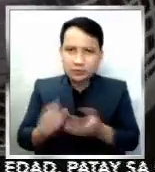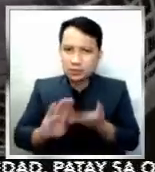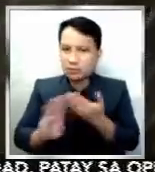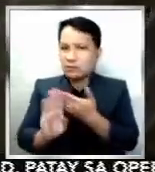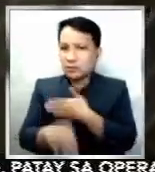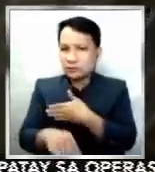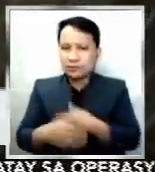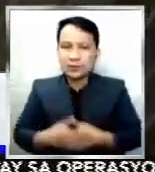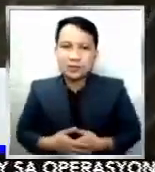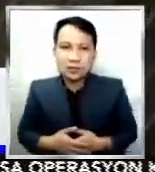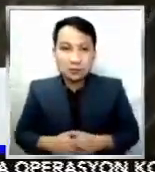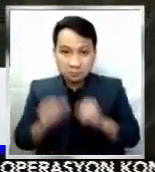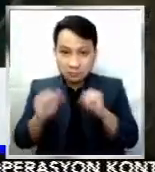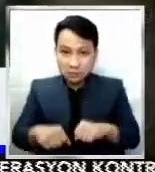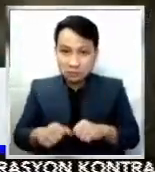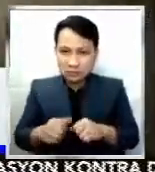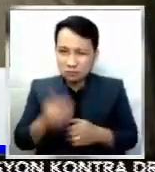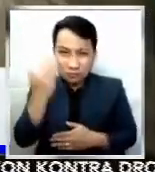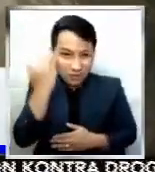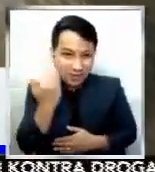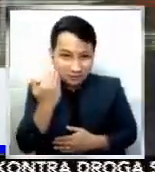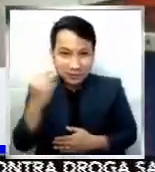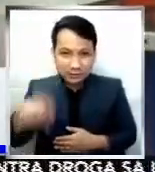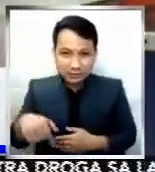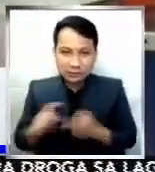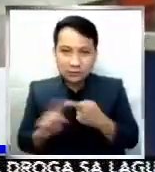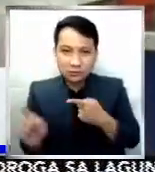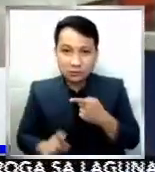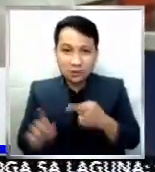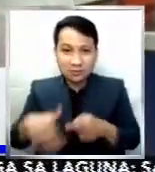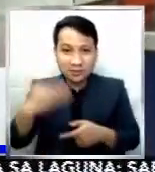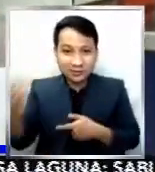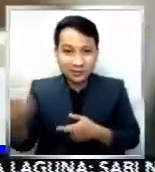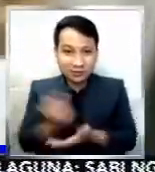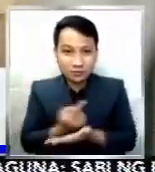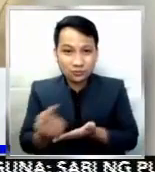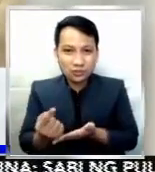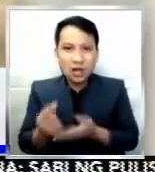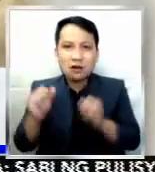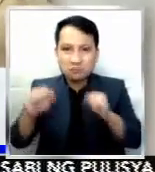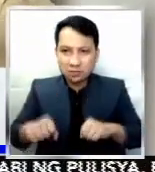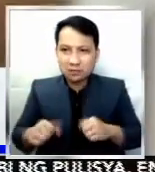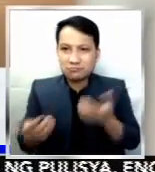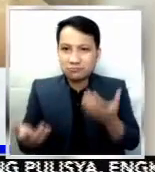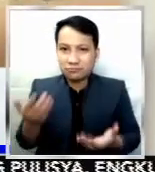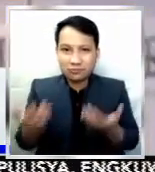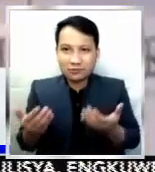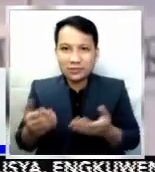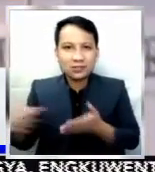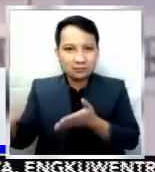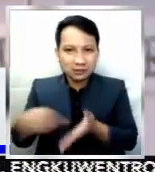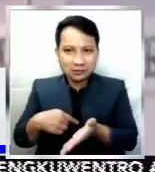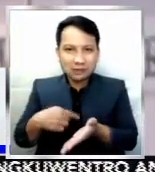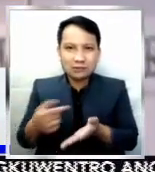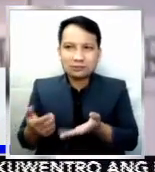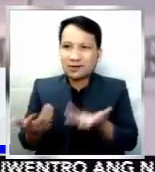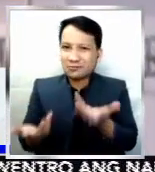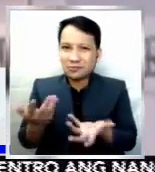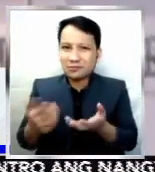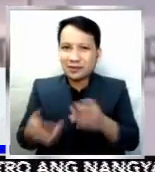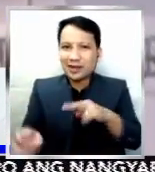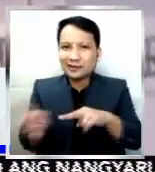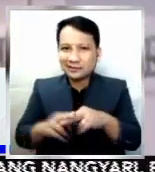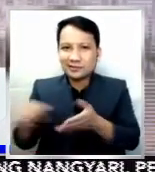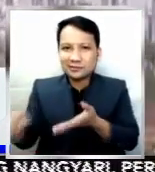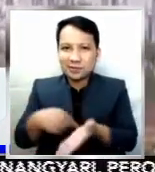posibleng ninipis uli ang supply ng kuryente sa mga susunod na linggo na maaaring maka-apekto uli sa singil ng kuryente dahil sa nakaschedule